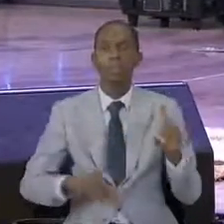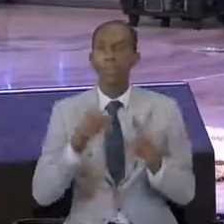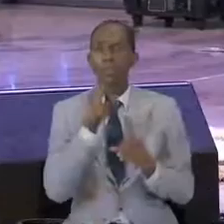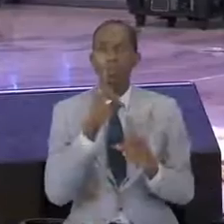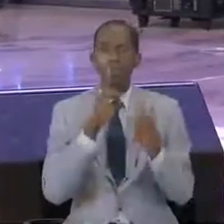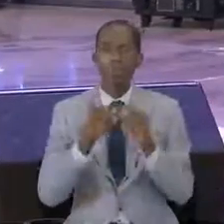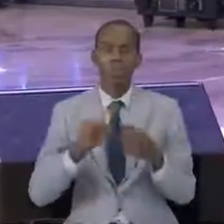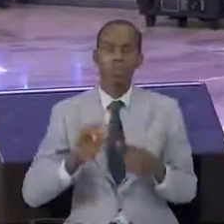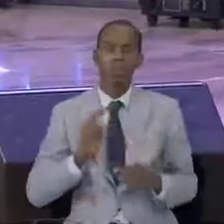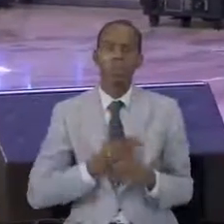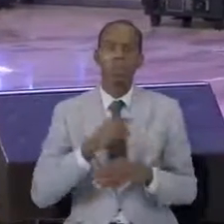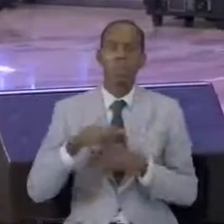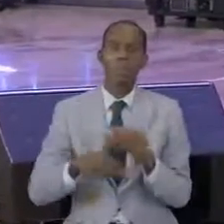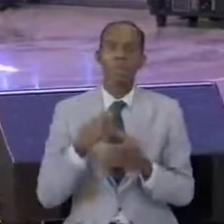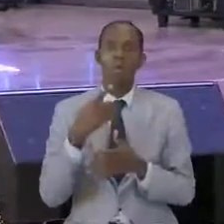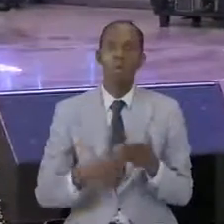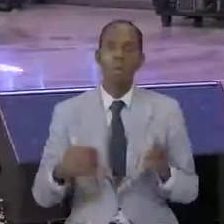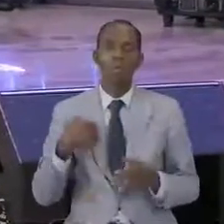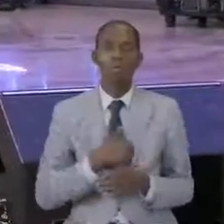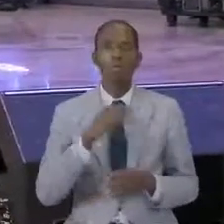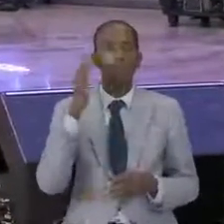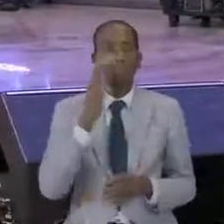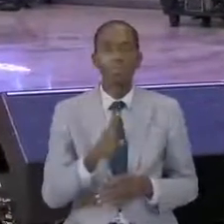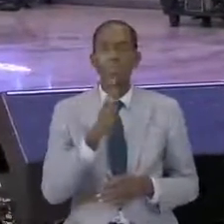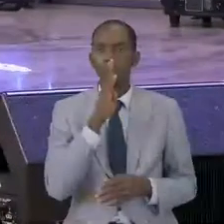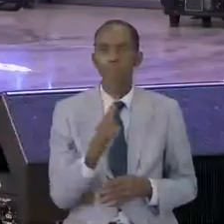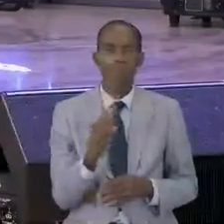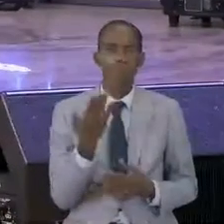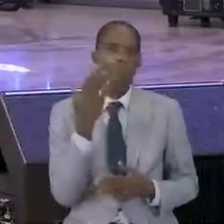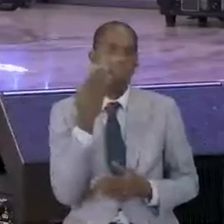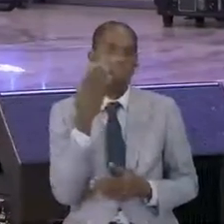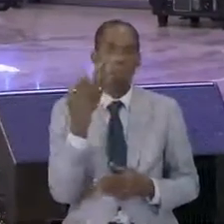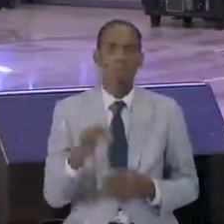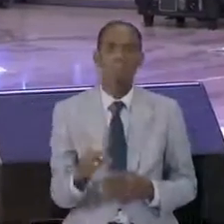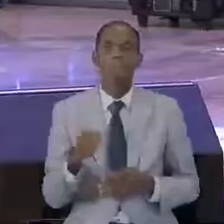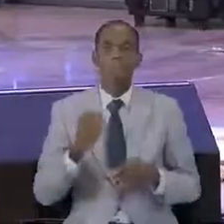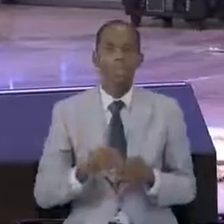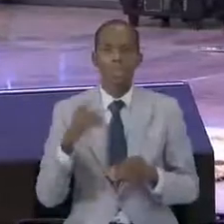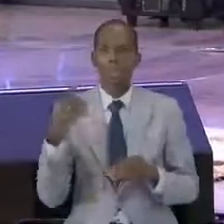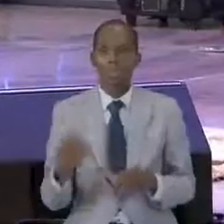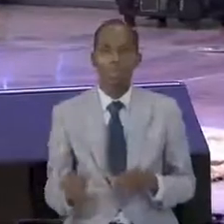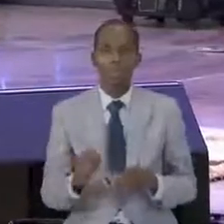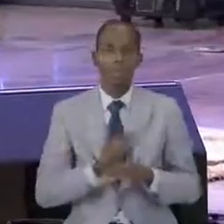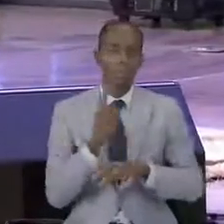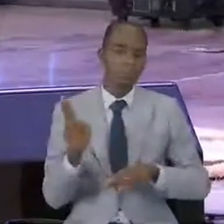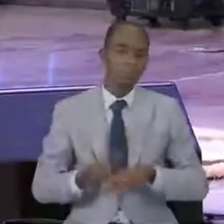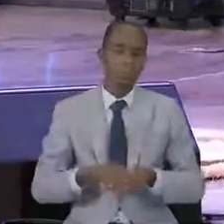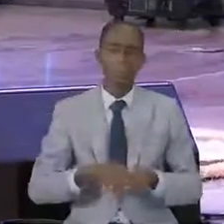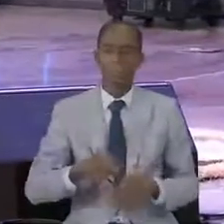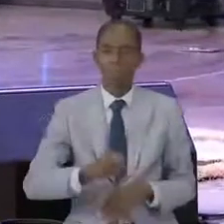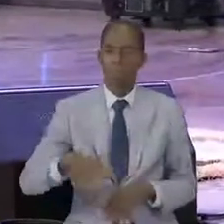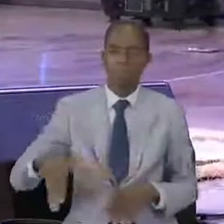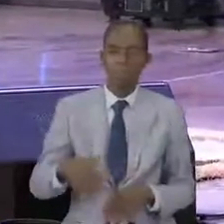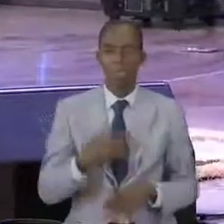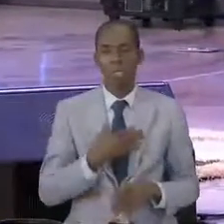s'adresse à nous sur ce que ce que ce qui nous est familier au plan naturel la semence et la